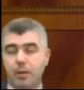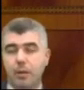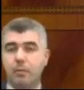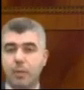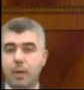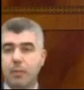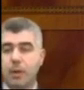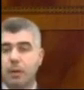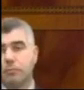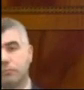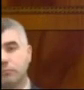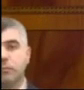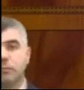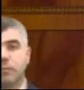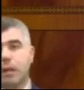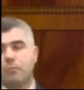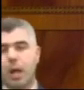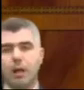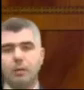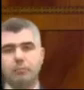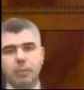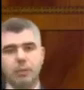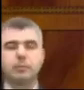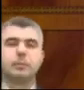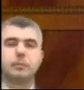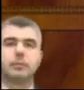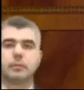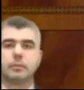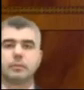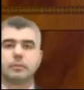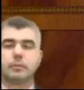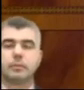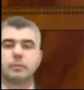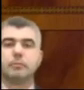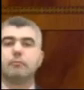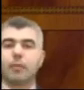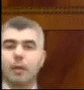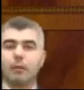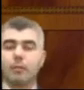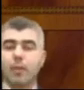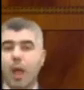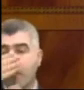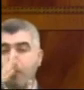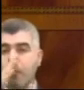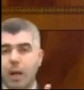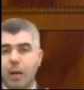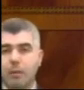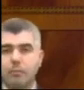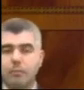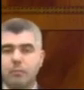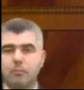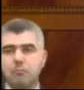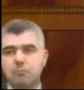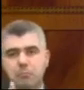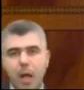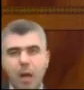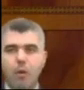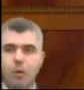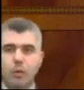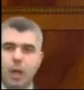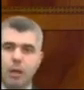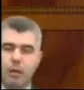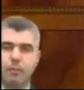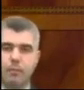للتوقيعات، بالإضافة التي وقعناها البارحة 21 اتفاقا من طرفي المتوسط. نحن على قناعة بأن